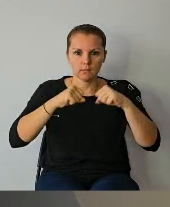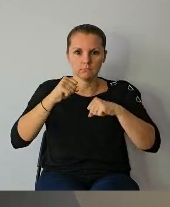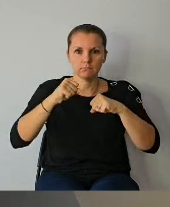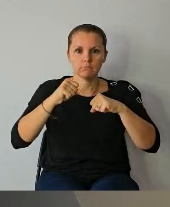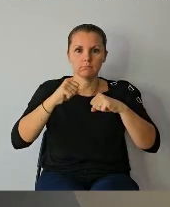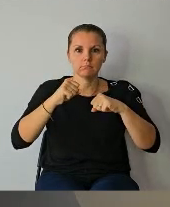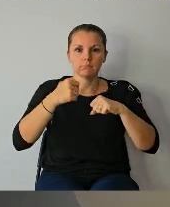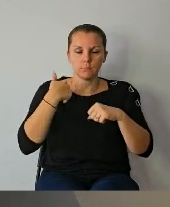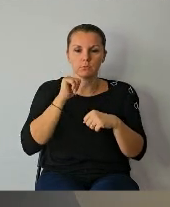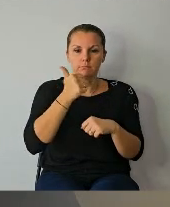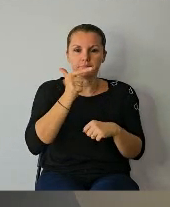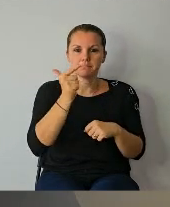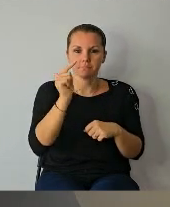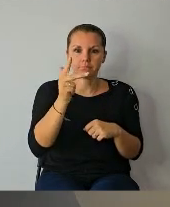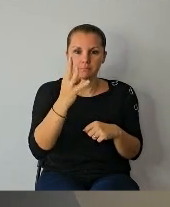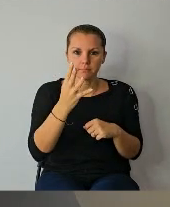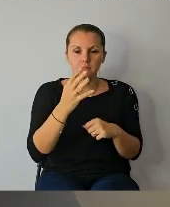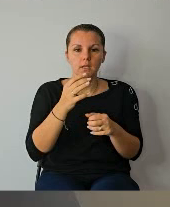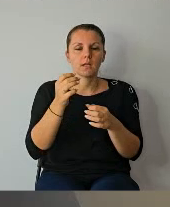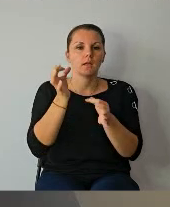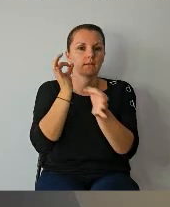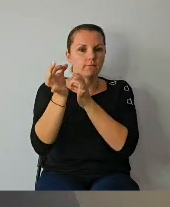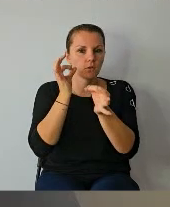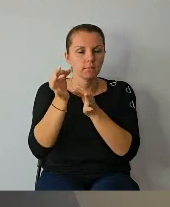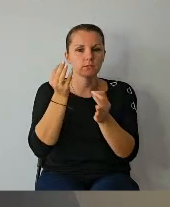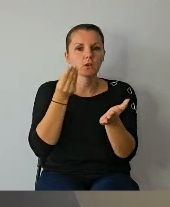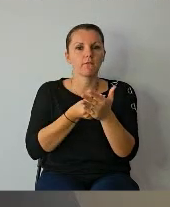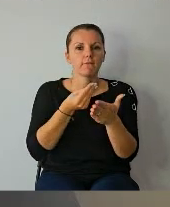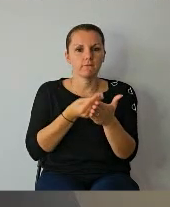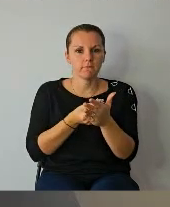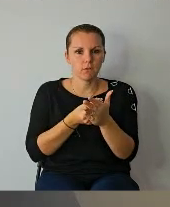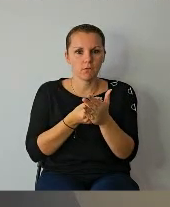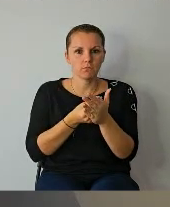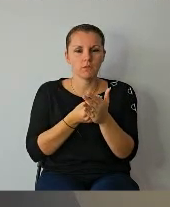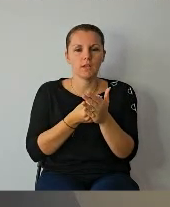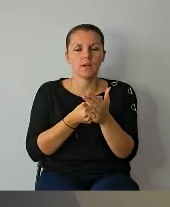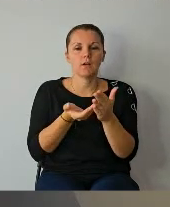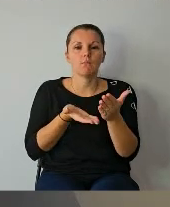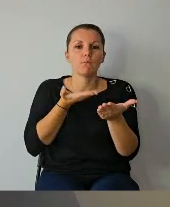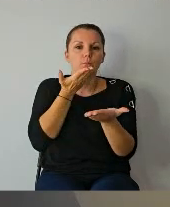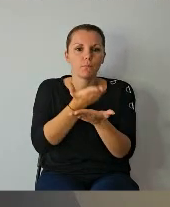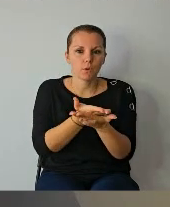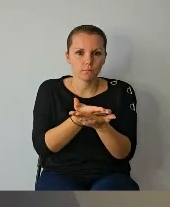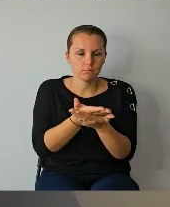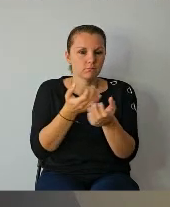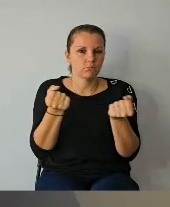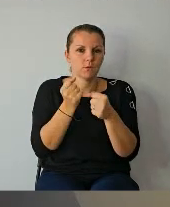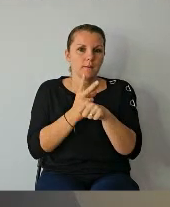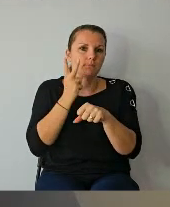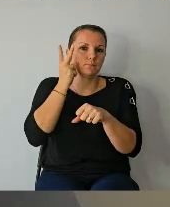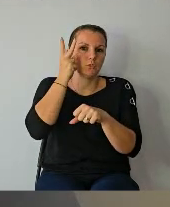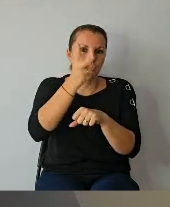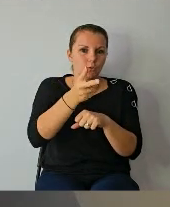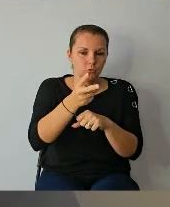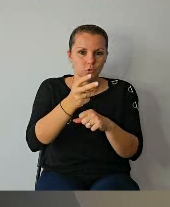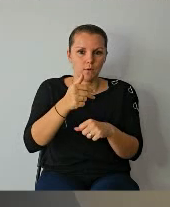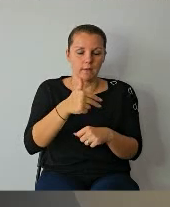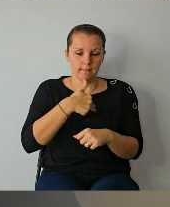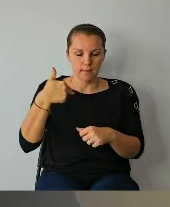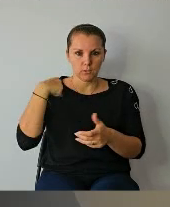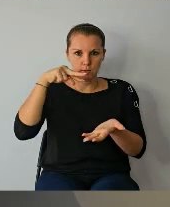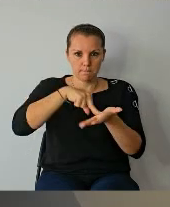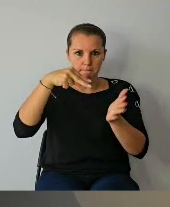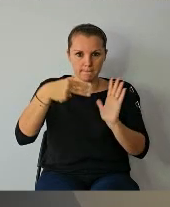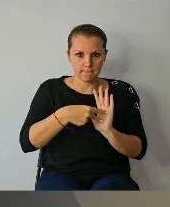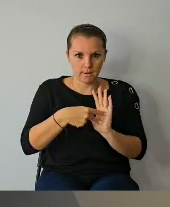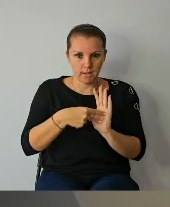i informacją, iż kwota najniższej oferty przekroczyła kwotę zaplanowaną na